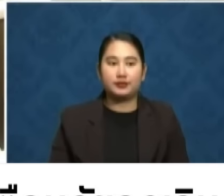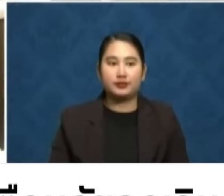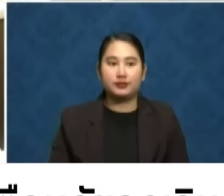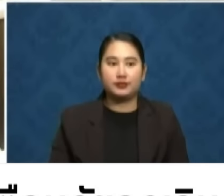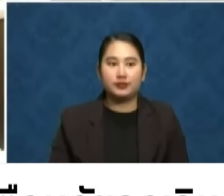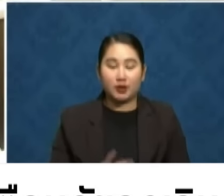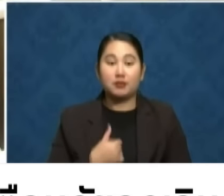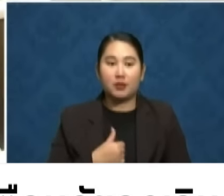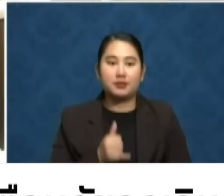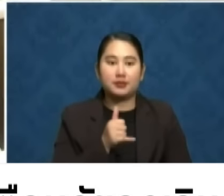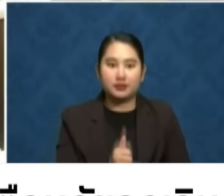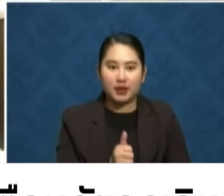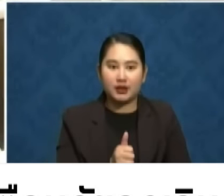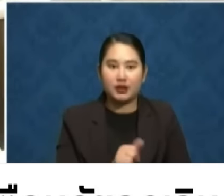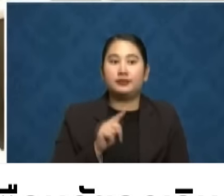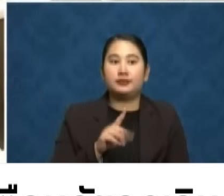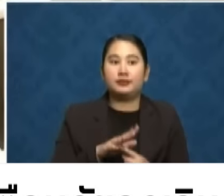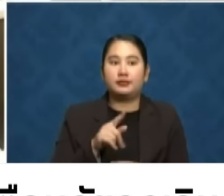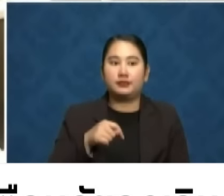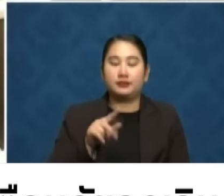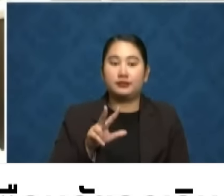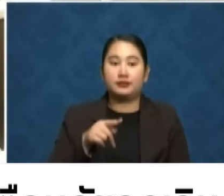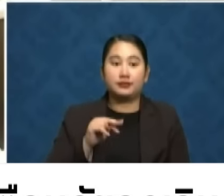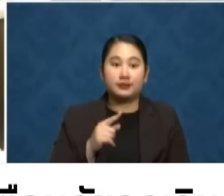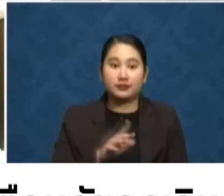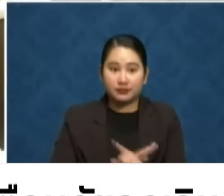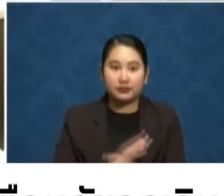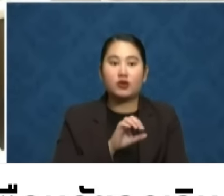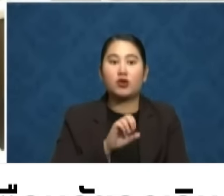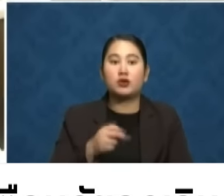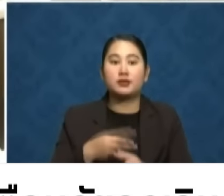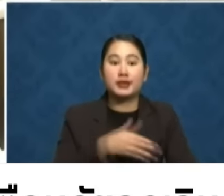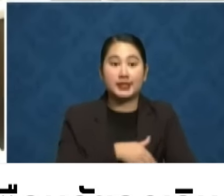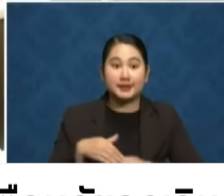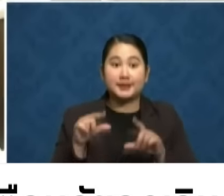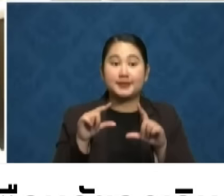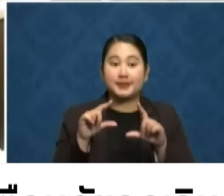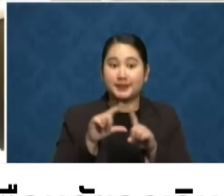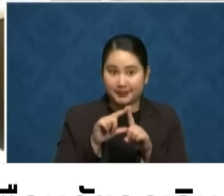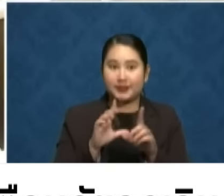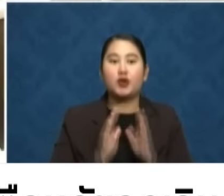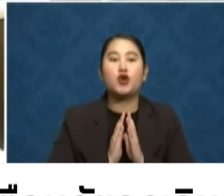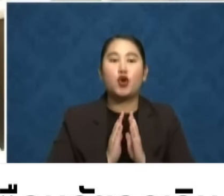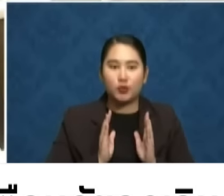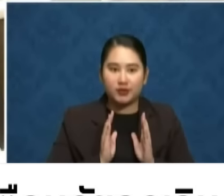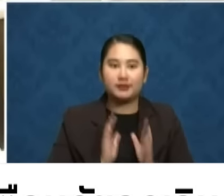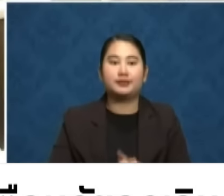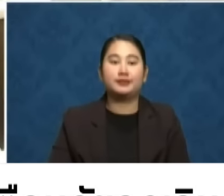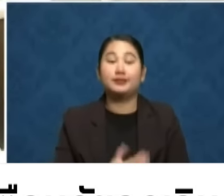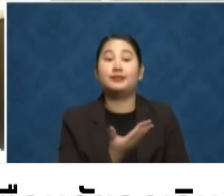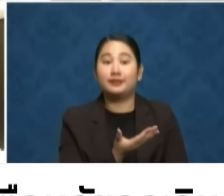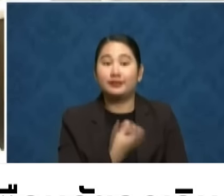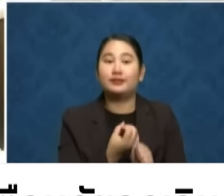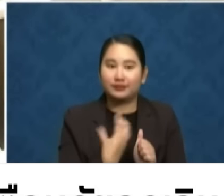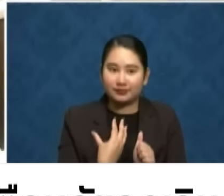90วันเลยหรือเปล่าถามว่ารัฐบาลเนี่ยจะช่วยเจรจากับธนาคารต่างๆมาพักชำระหนี้ทั้งต้นทั้งดอกได้มั้ย